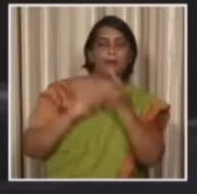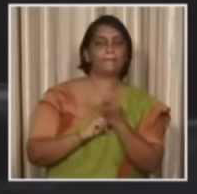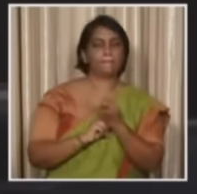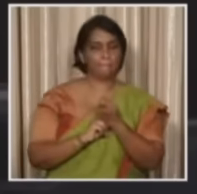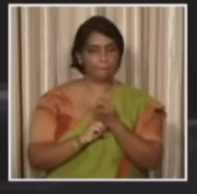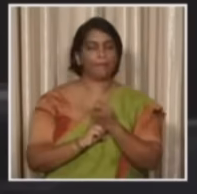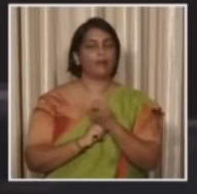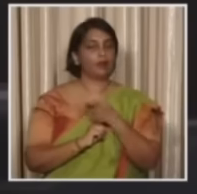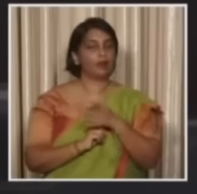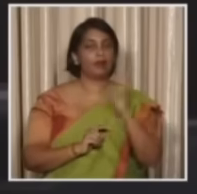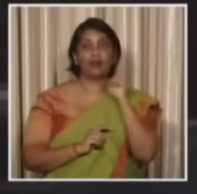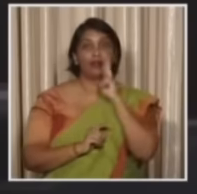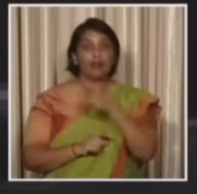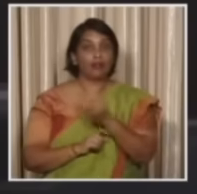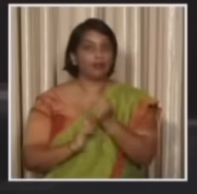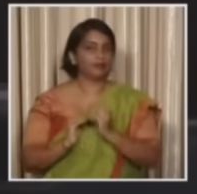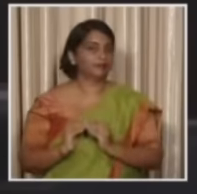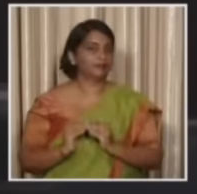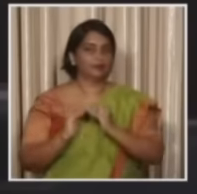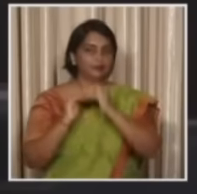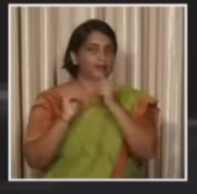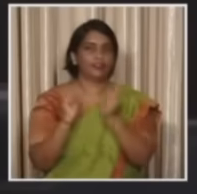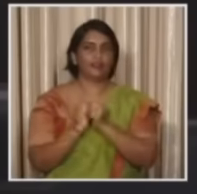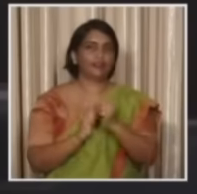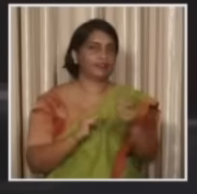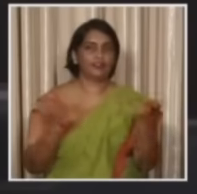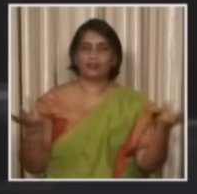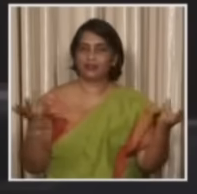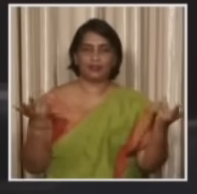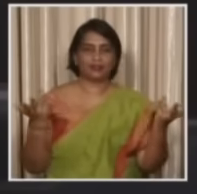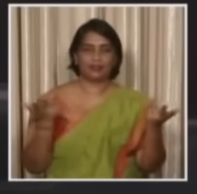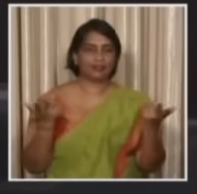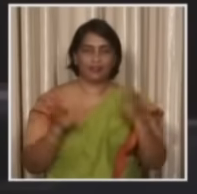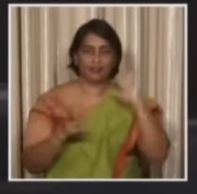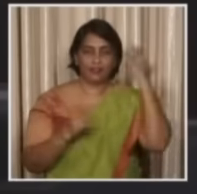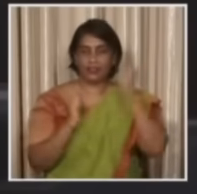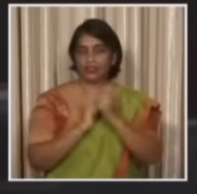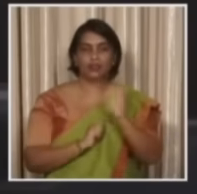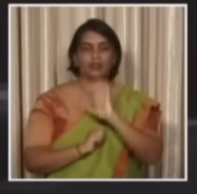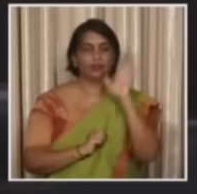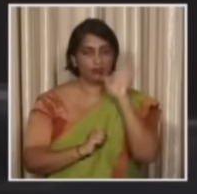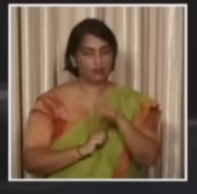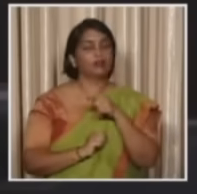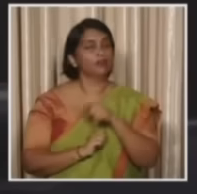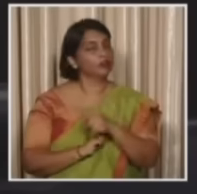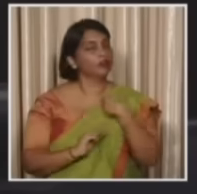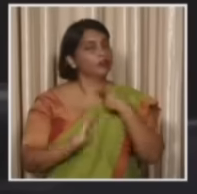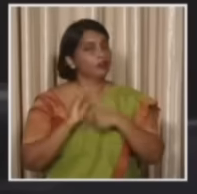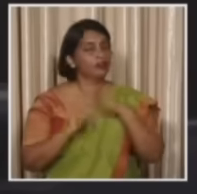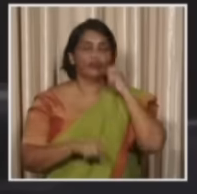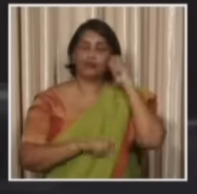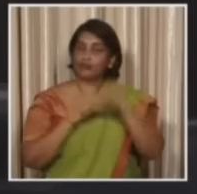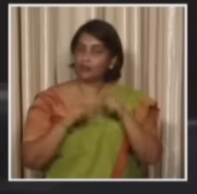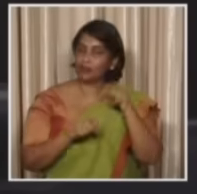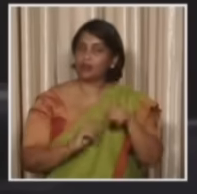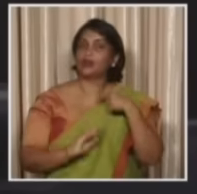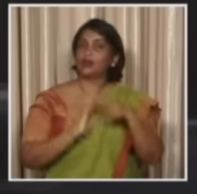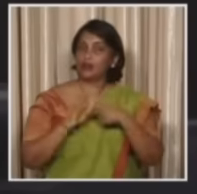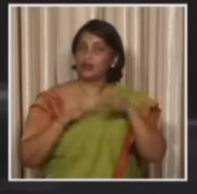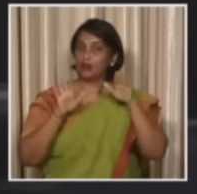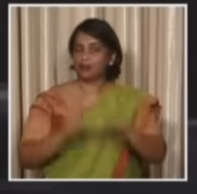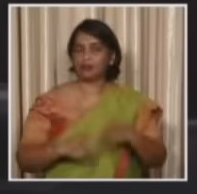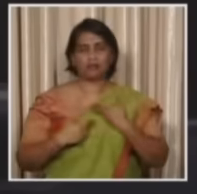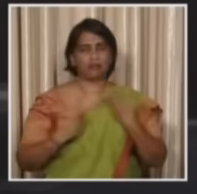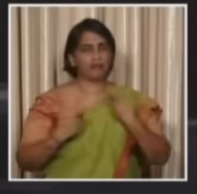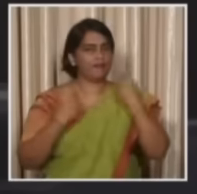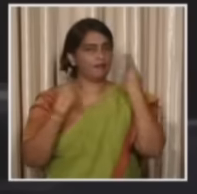නැතුව රනිල් මේ ආර්ථිකය ගොඩනගන්න කරපු කැංගිඩියකින් විජ්ජාවකින් නෙමෙයි. එනිසා අපේ රටේ ජනතාව මේ රටේ ඉන්න බැරි තත්ත්වය